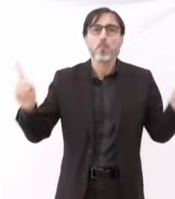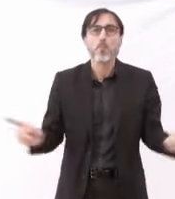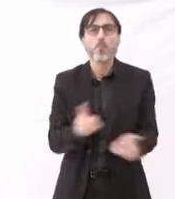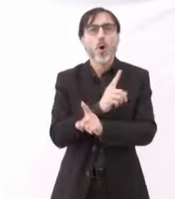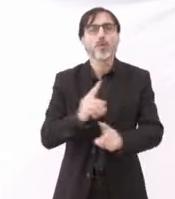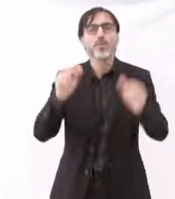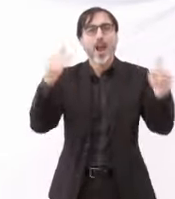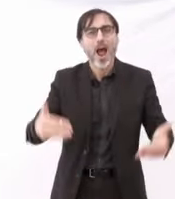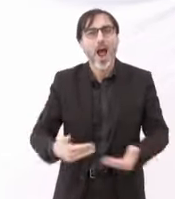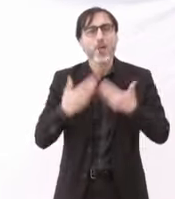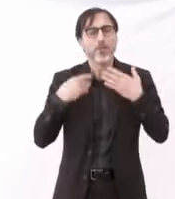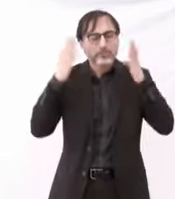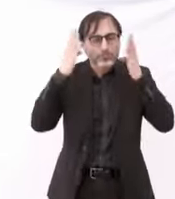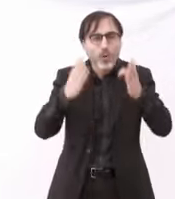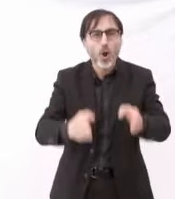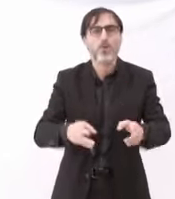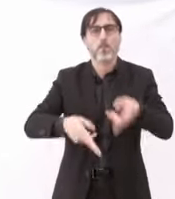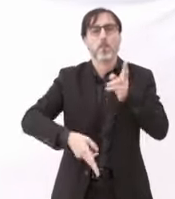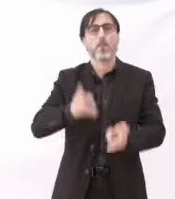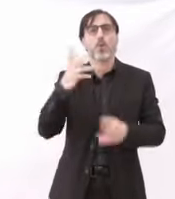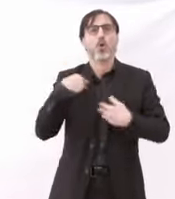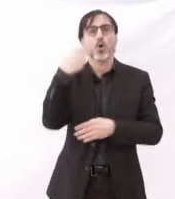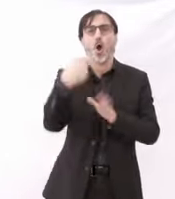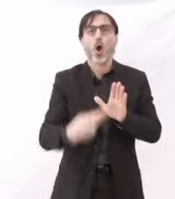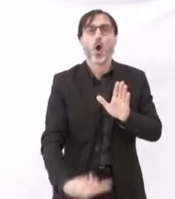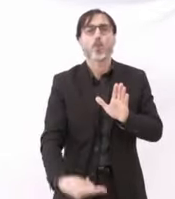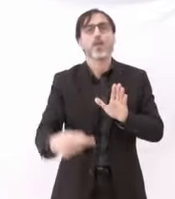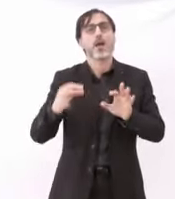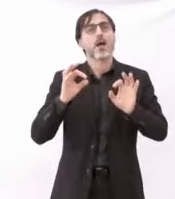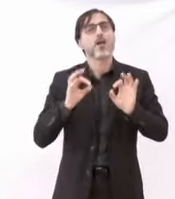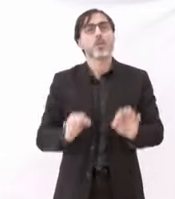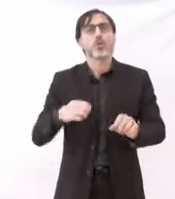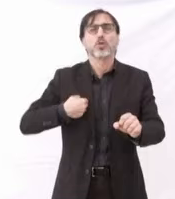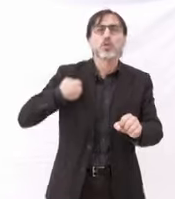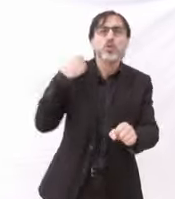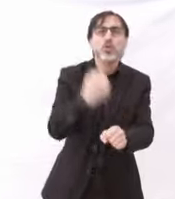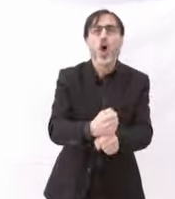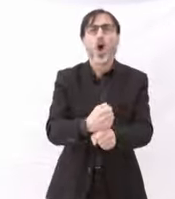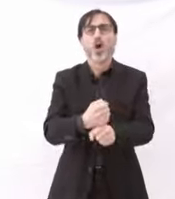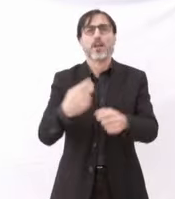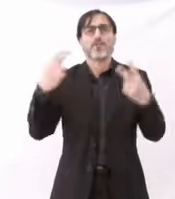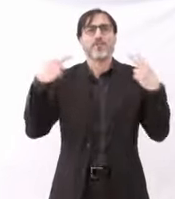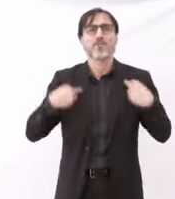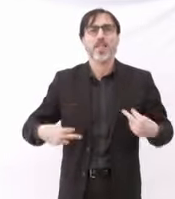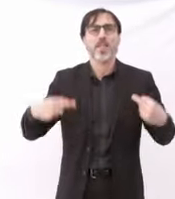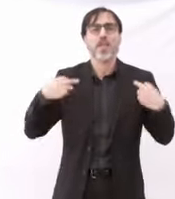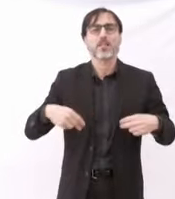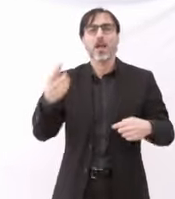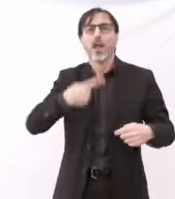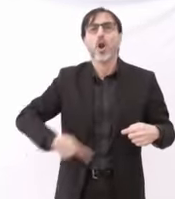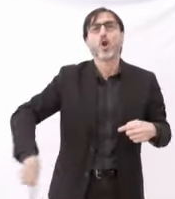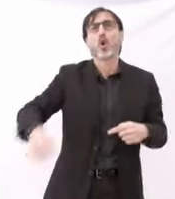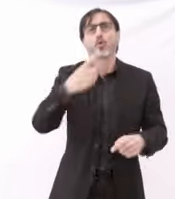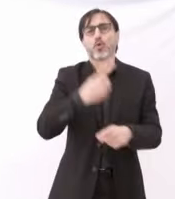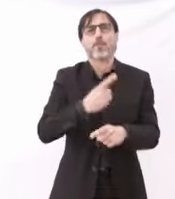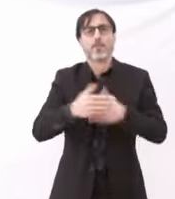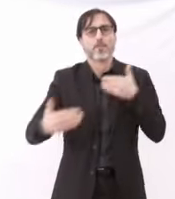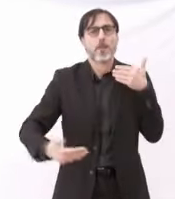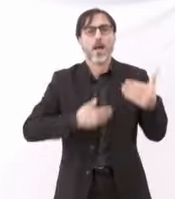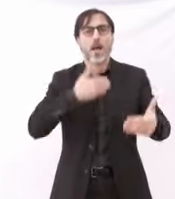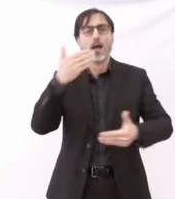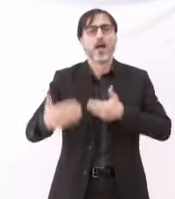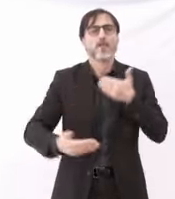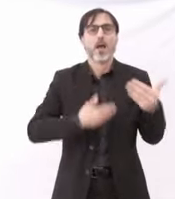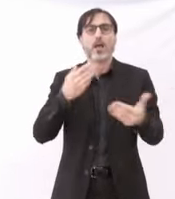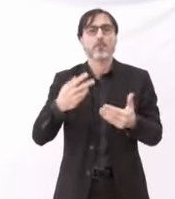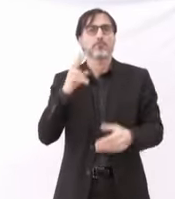più a concentrarci su questi nomi che corrispondono a storie, a vite che noi stessi dobbiamo portare avanti. È un